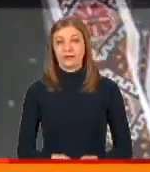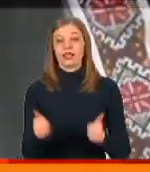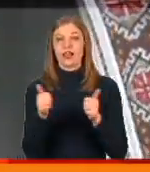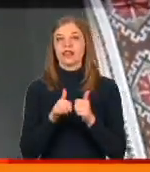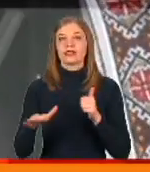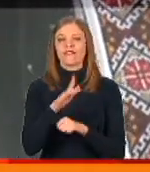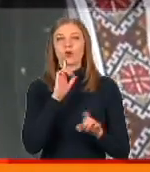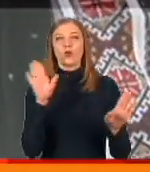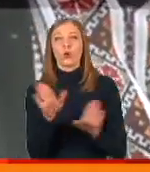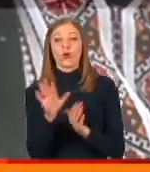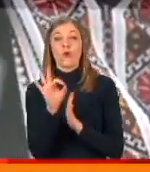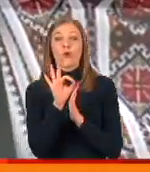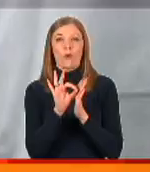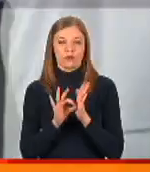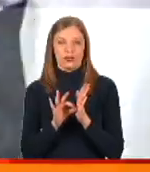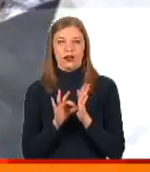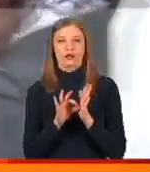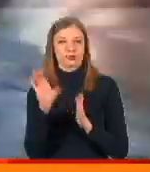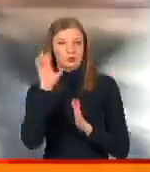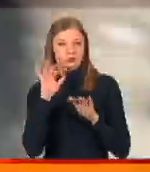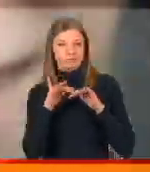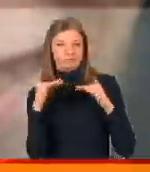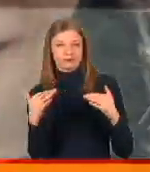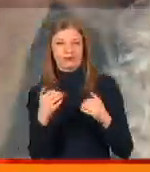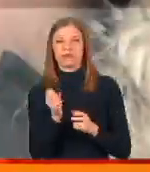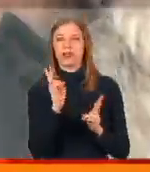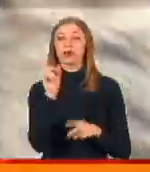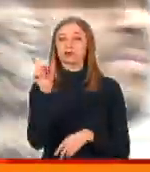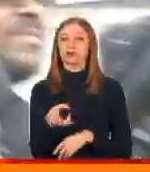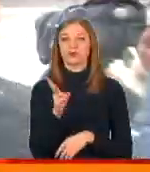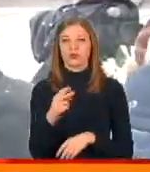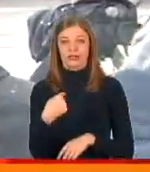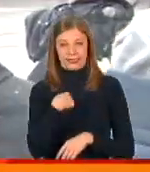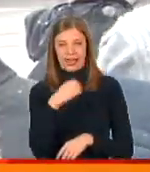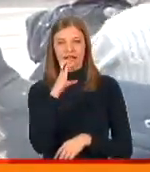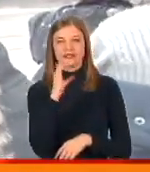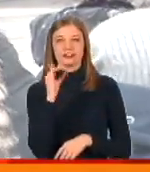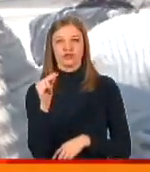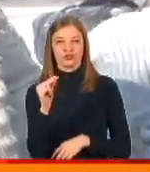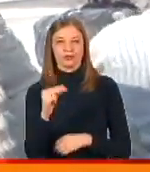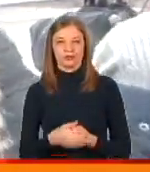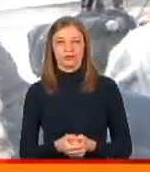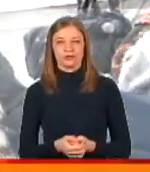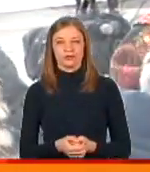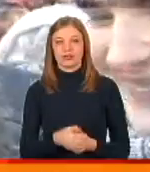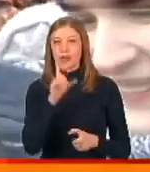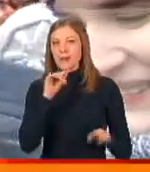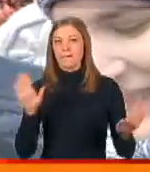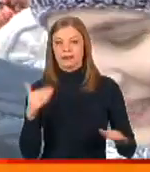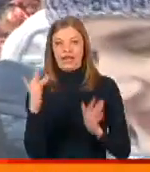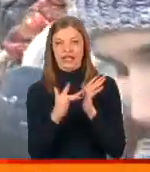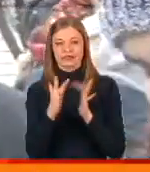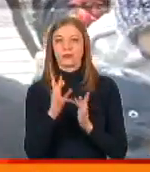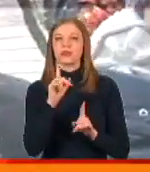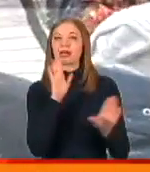навколо колядників одразу гуртуються слухачі. А хто це ви? Я Сич. Птах різдвовий. Як